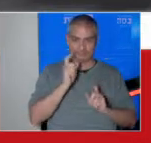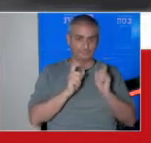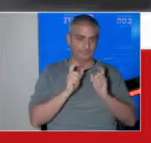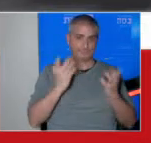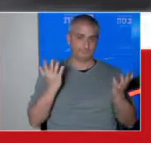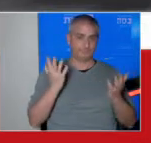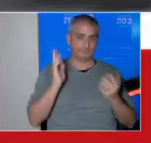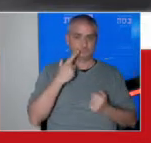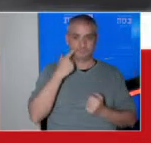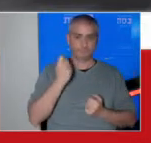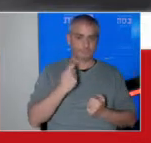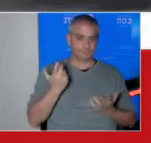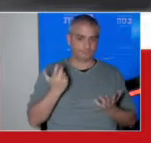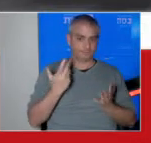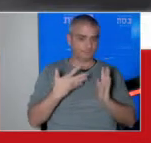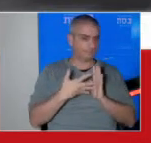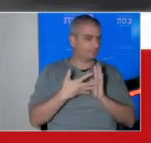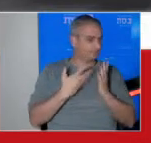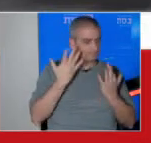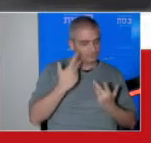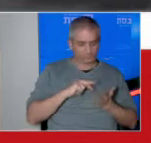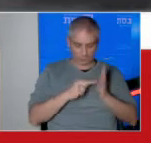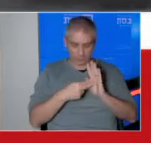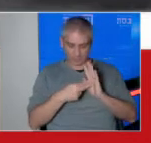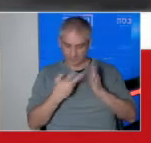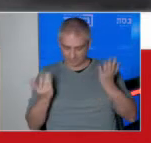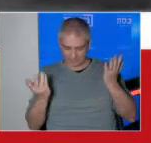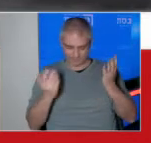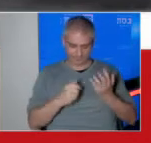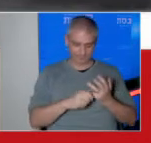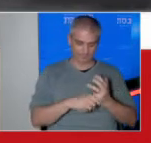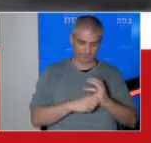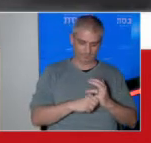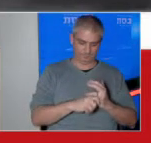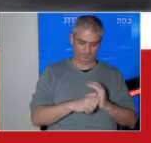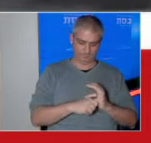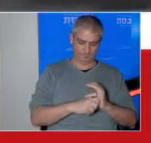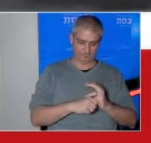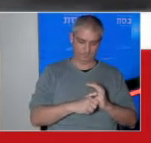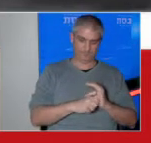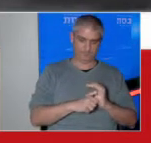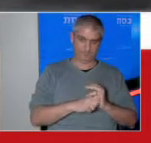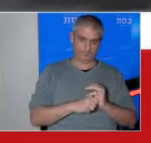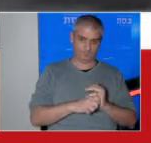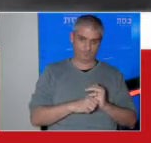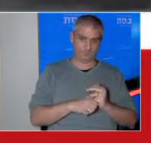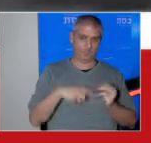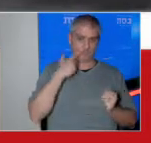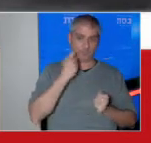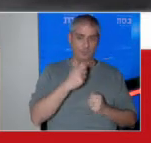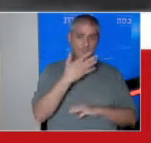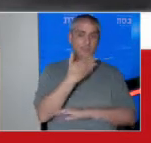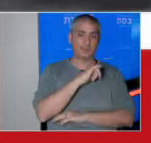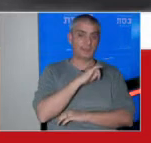פה גם באוקראינה, אנליסטים פוליטיים ופוליטיקאים, יגידו לך את זה, מבחינתו של פוטין, אוקראינה